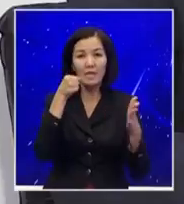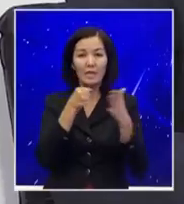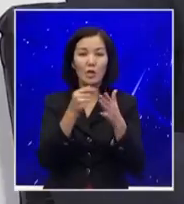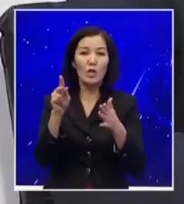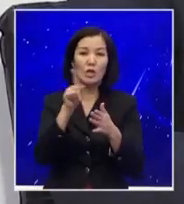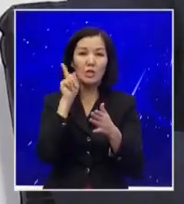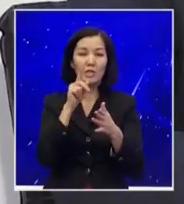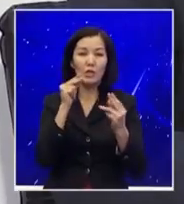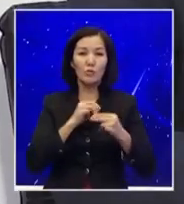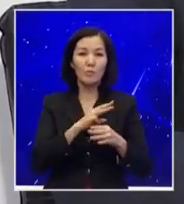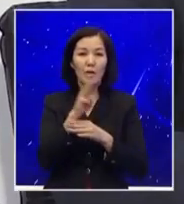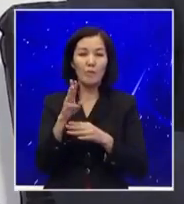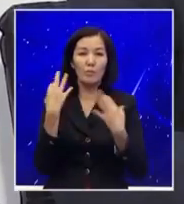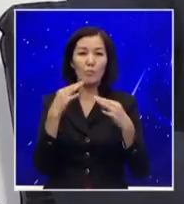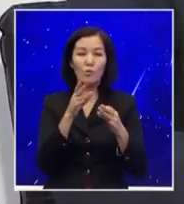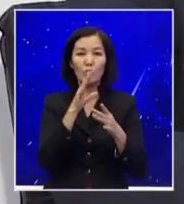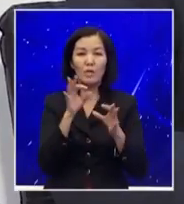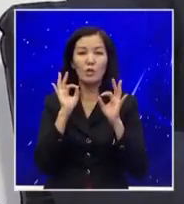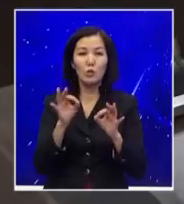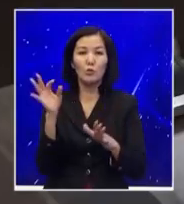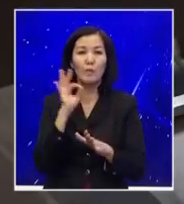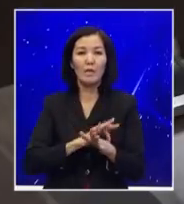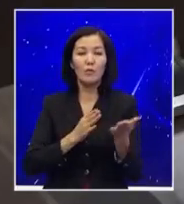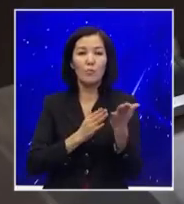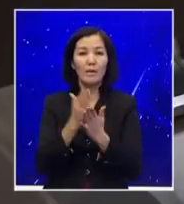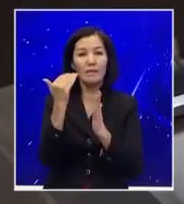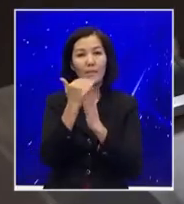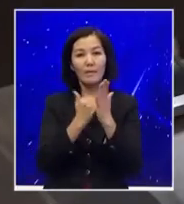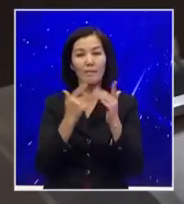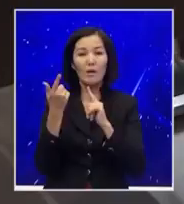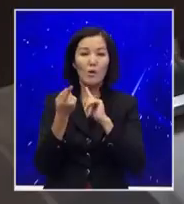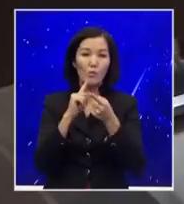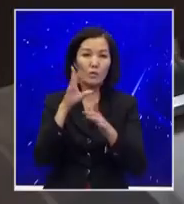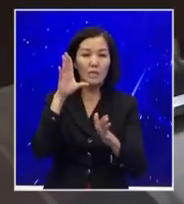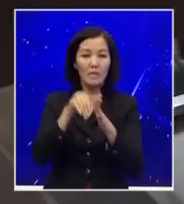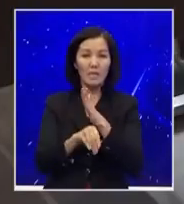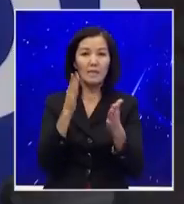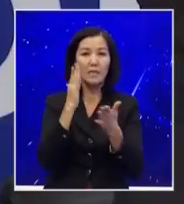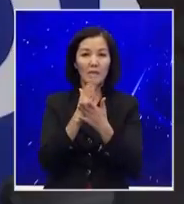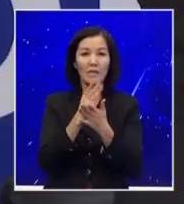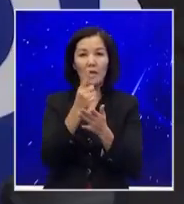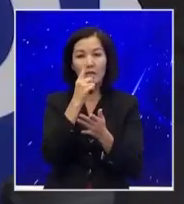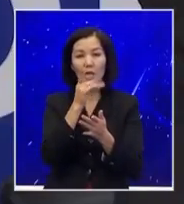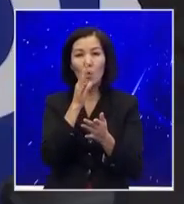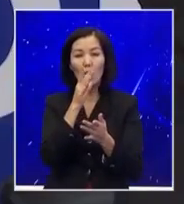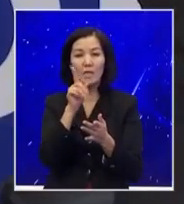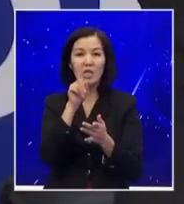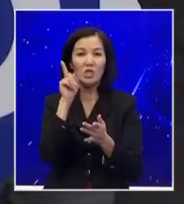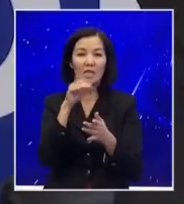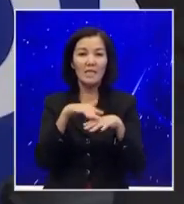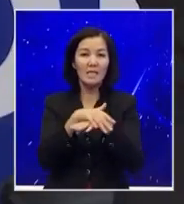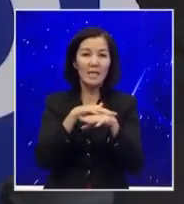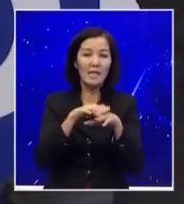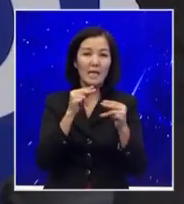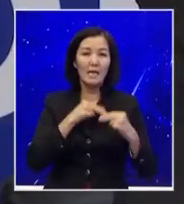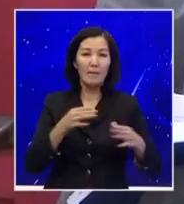жастарды жұмыспен қамту және бос уақытын тиімді пайдалану бағытындағы бағдарламаға өзгерістер енгізгелі жатыр. Таяу уақытта жасыл